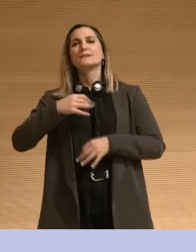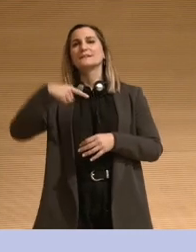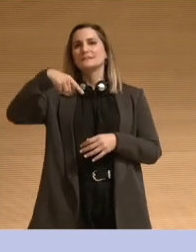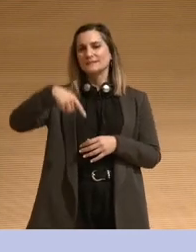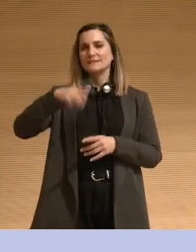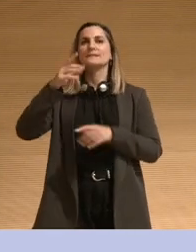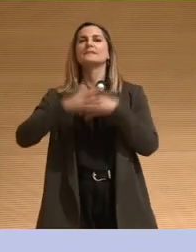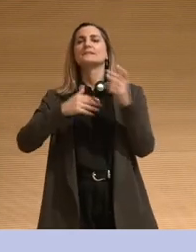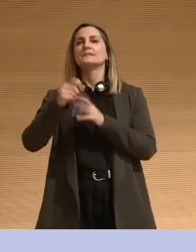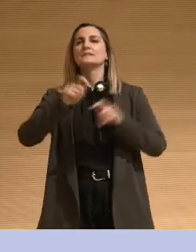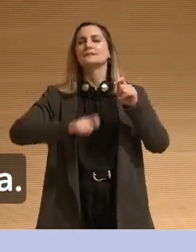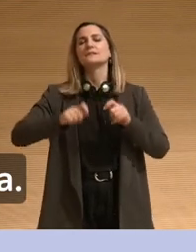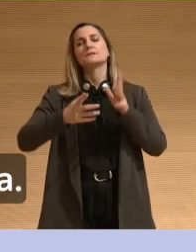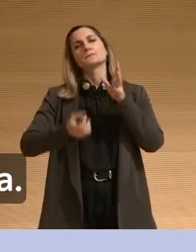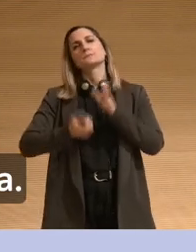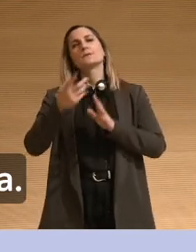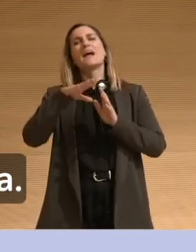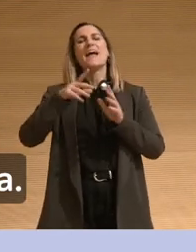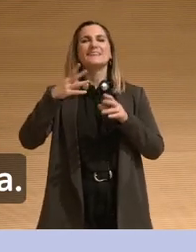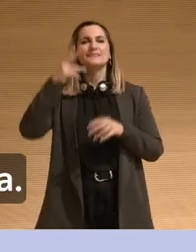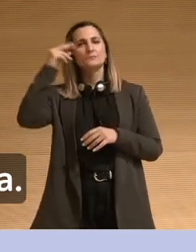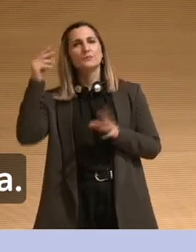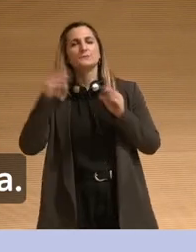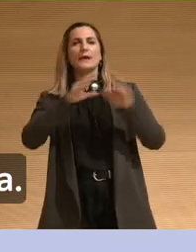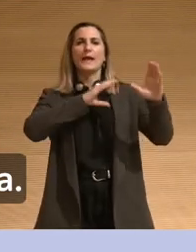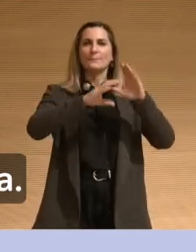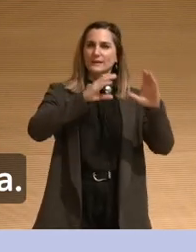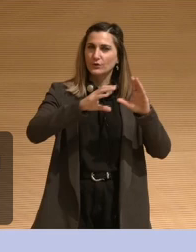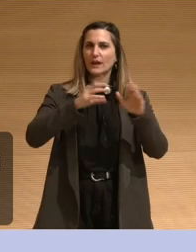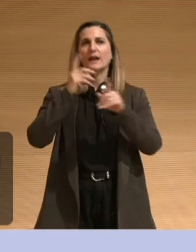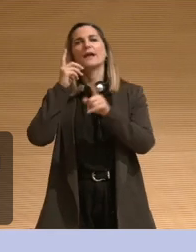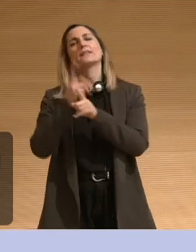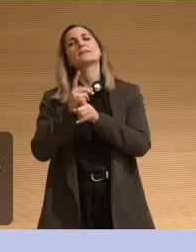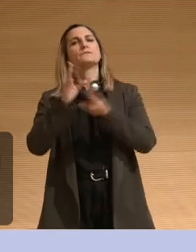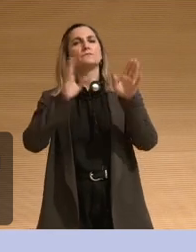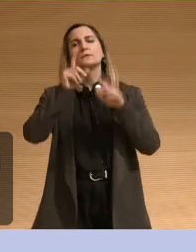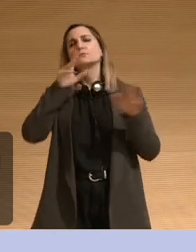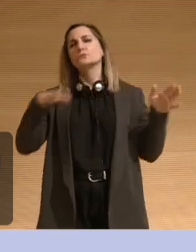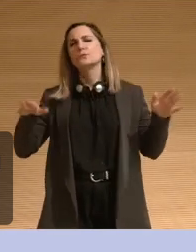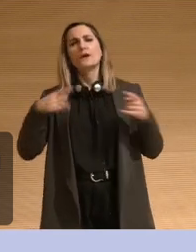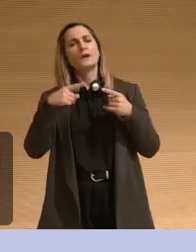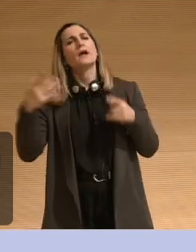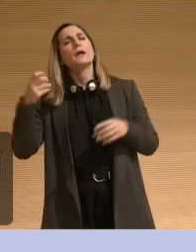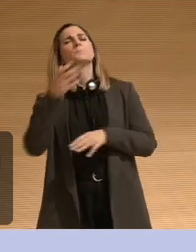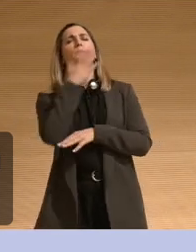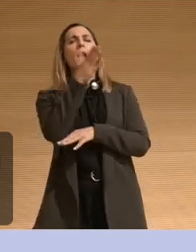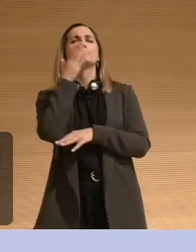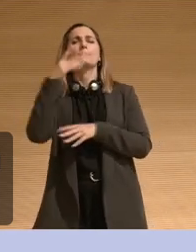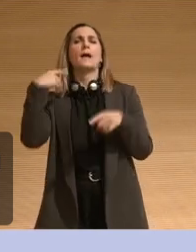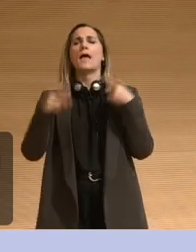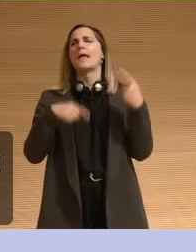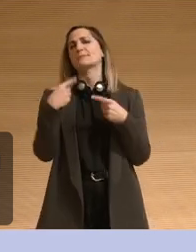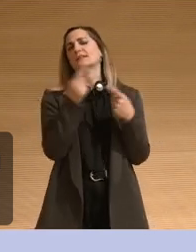ιδρύτρια του Athens Comic Library, με σπουδές στην επικοινωνία και ειδίκευση στα social media, που μπορούμε να τη συναντήσουμε σε πολλούς χώρους,